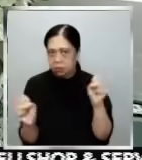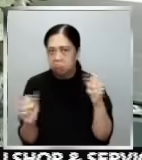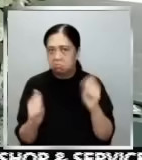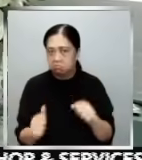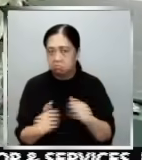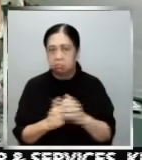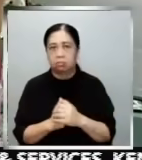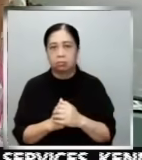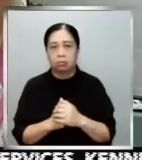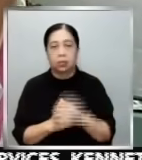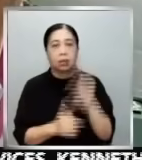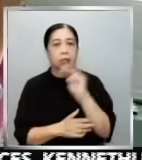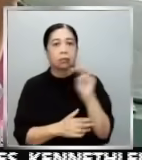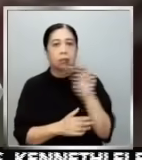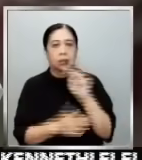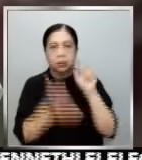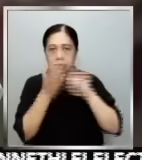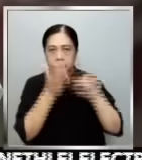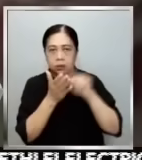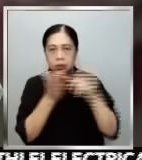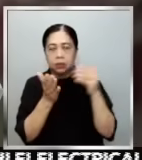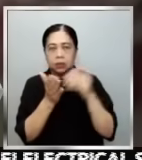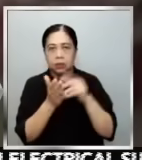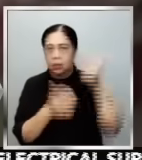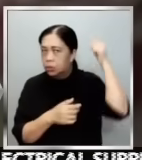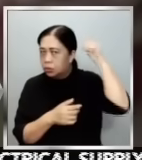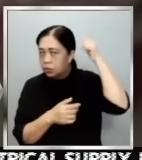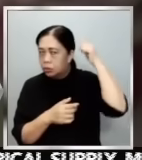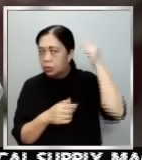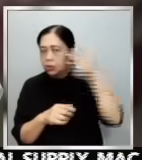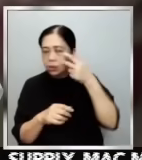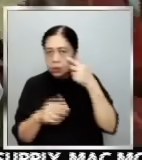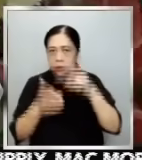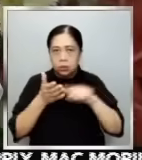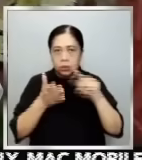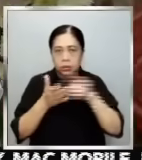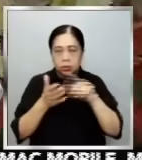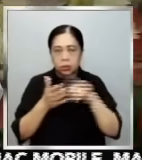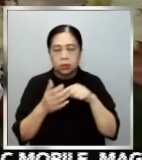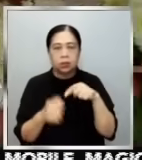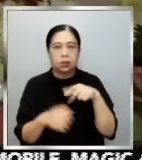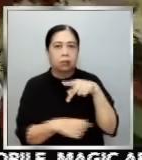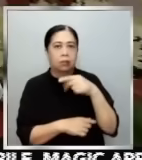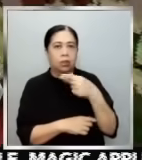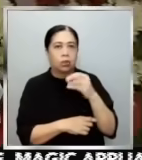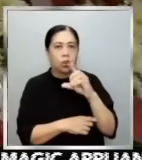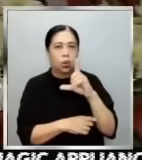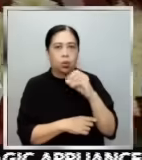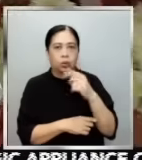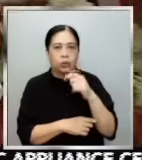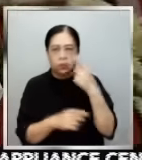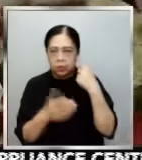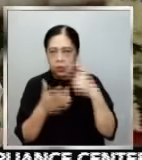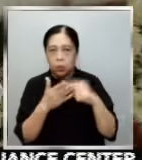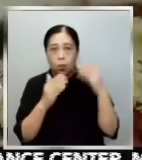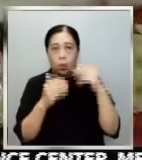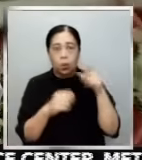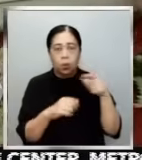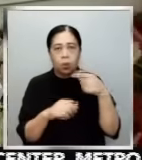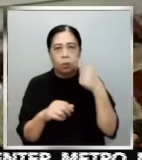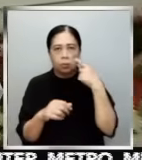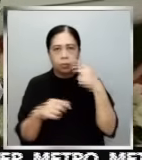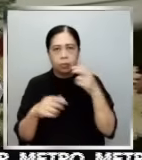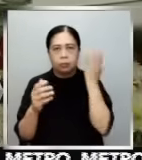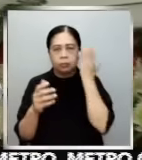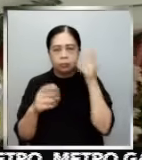sa lunes susuriin muli ni Fortune ang utak ni gemboy at magsasagawa ng his Pathology gumawa niya sana ang pulisya ng shooting reconstruction